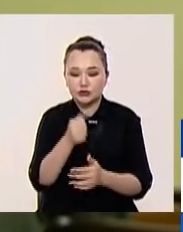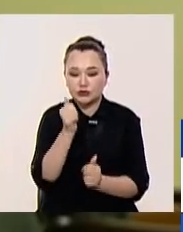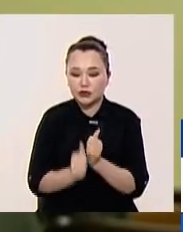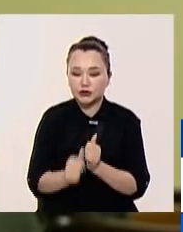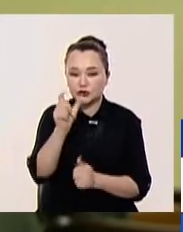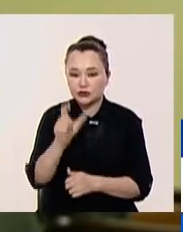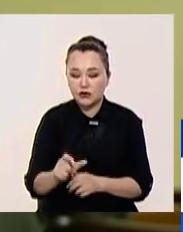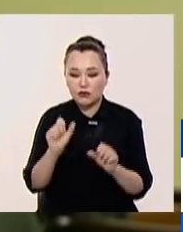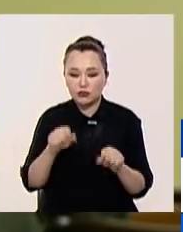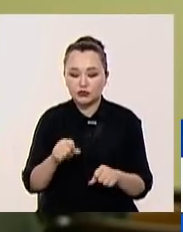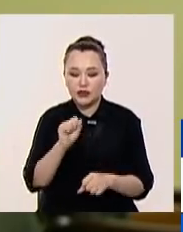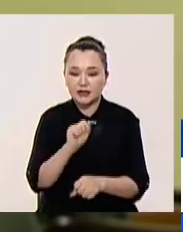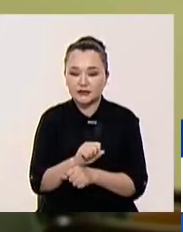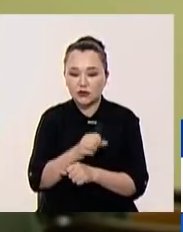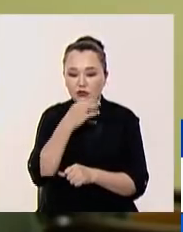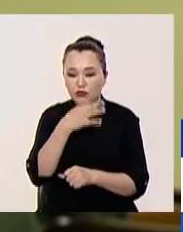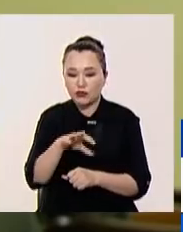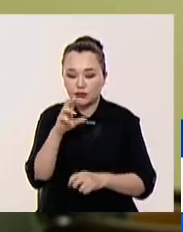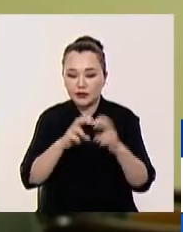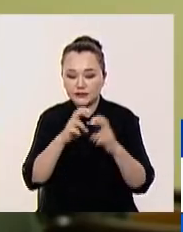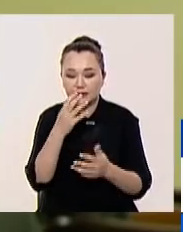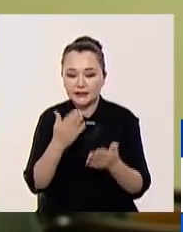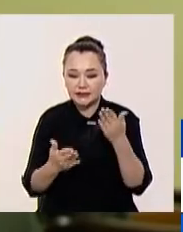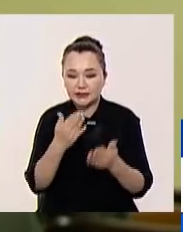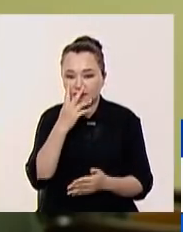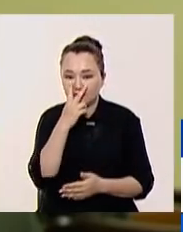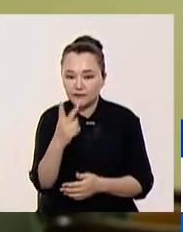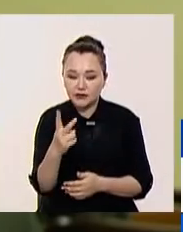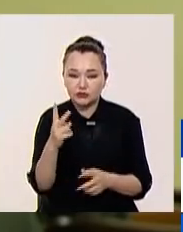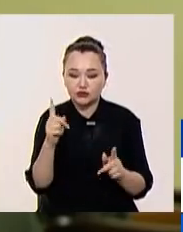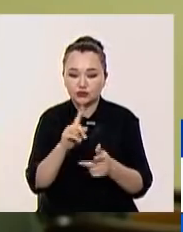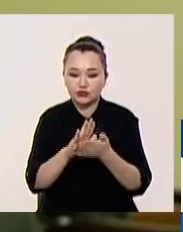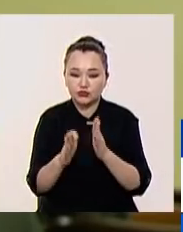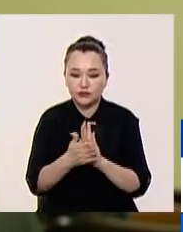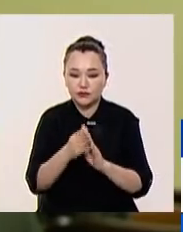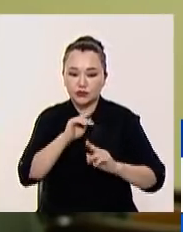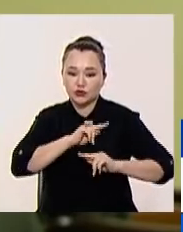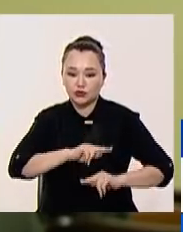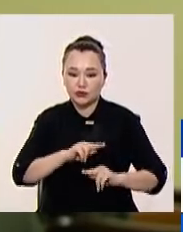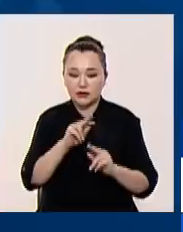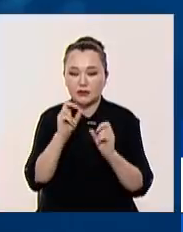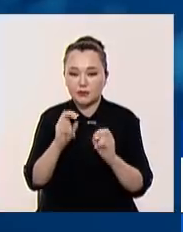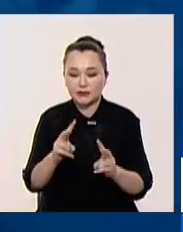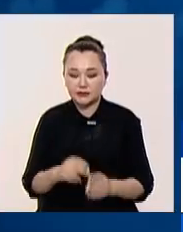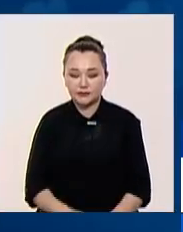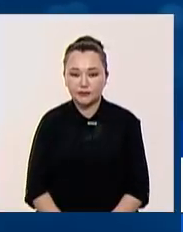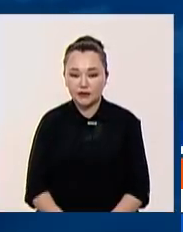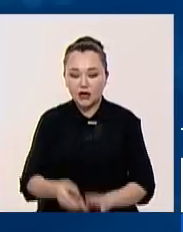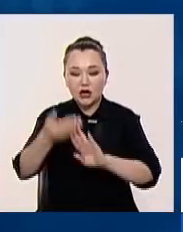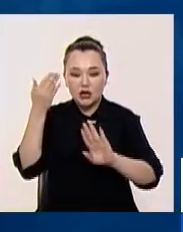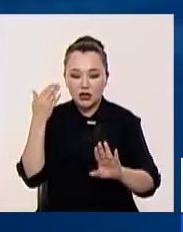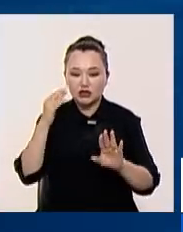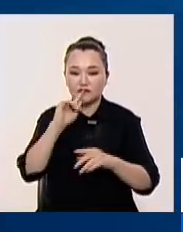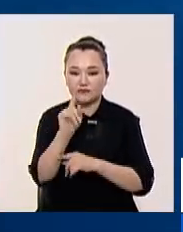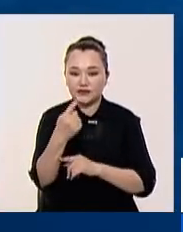работник может остановить любое производство, если видит, что условия труда небезопасны. Раньше